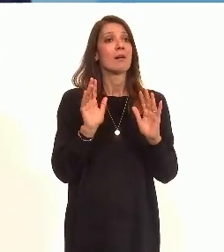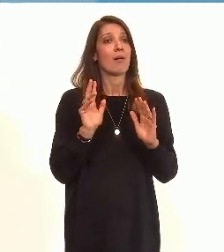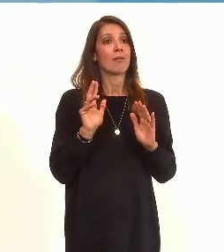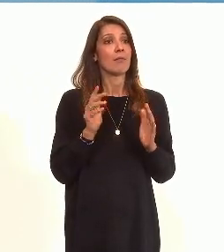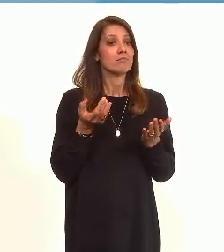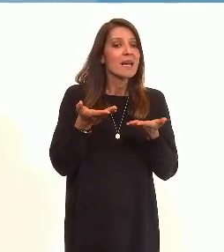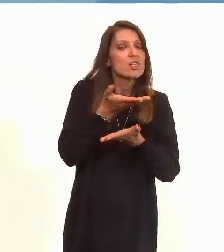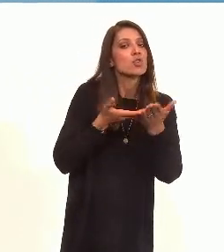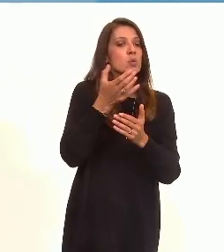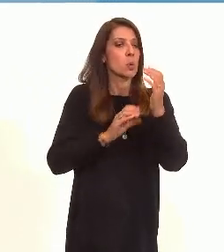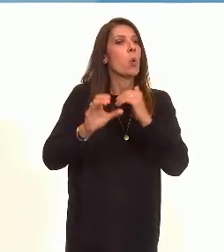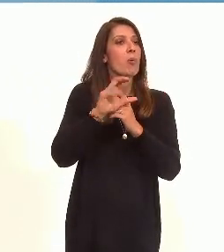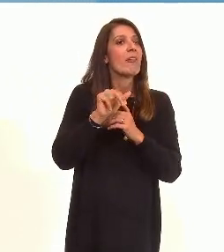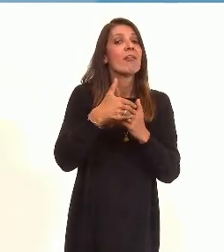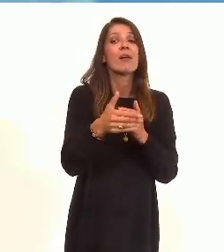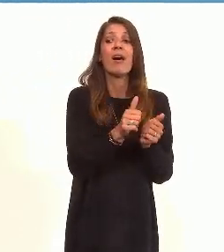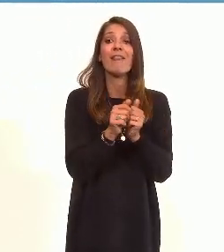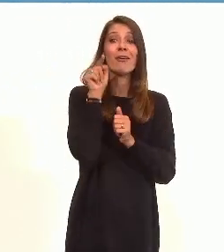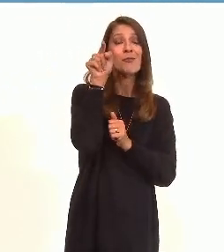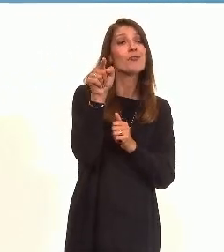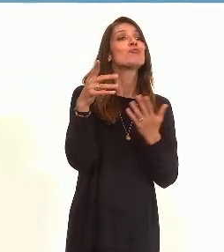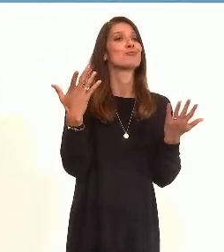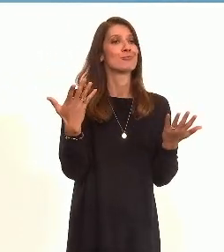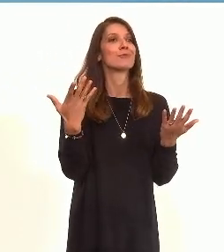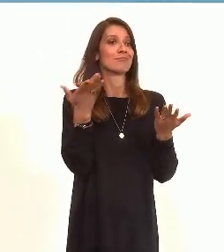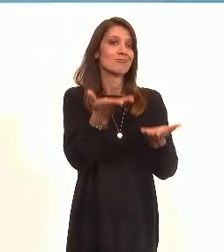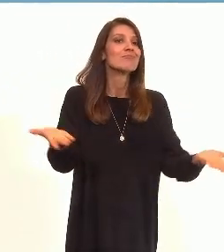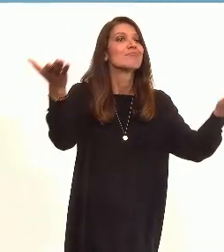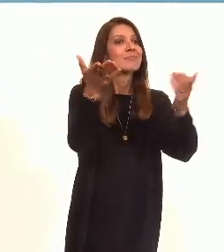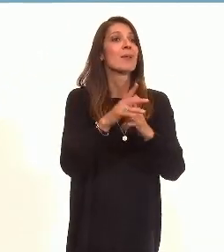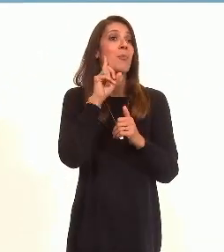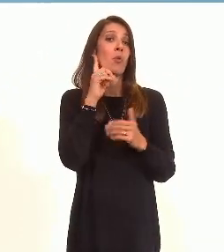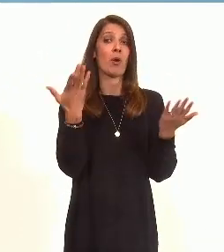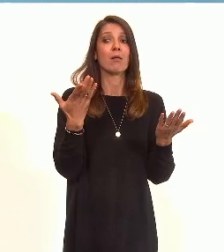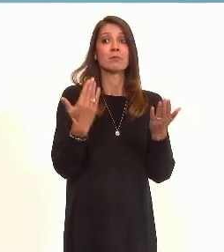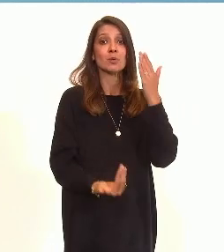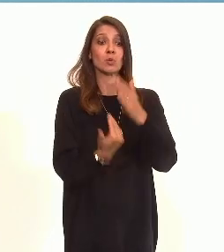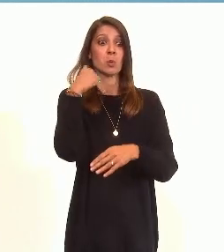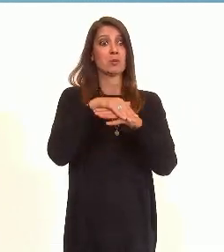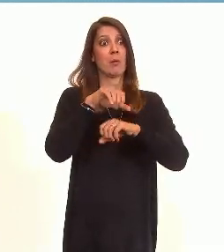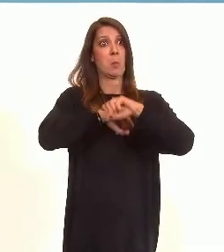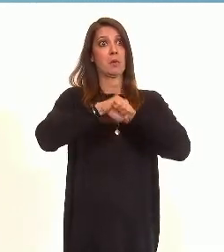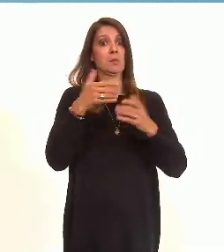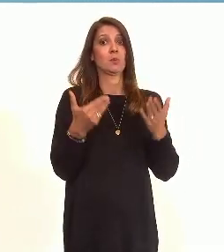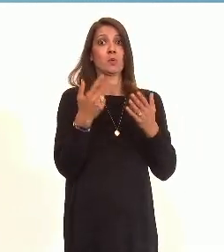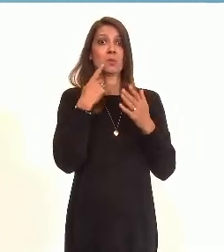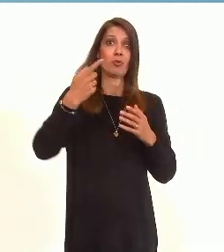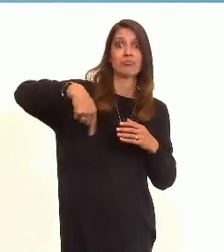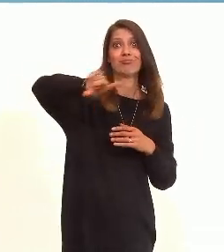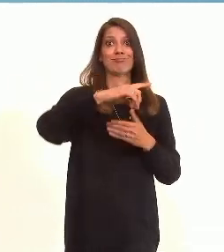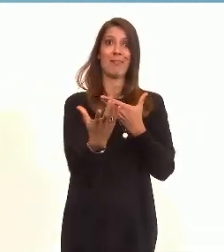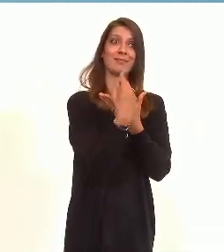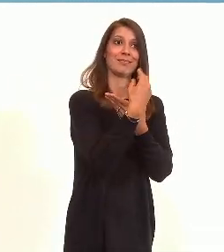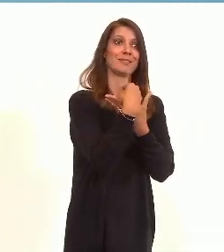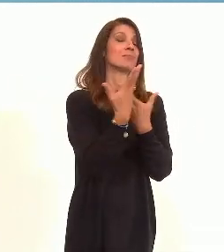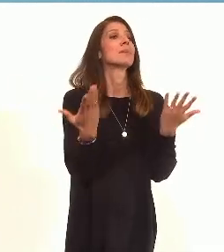peu ce premier temps déjà avec vous, parce que cette journée, c'est véritablement la vôtre, la participation à l'honneur, et on va découvrir ces 18 projets, mais on